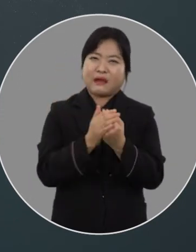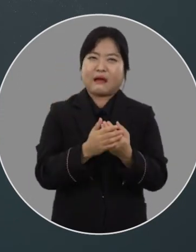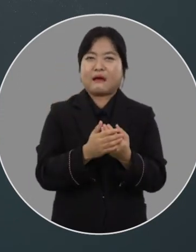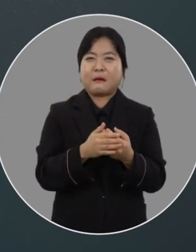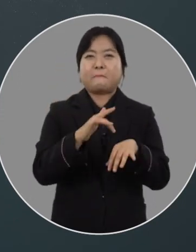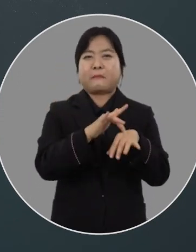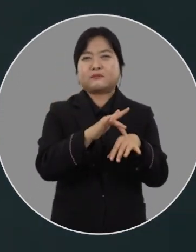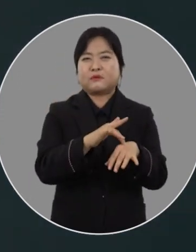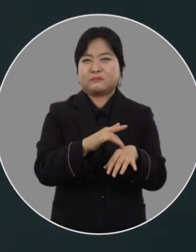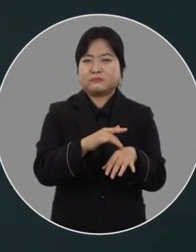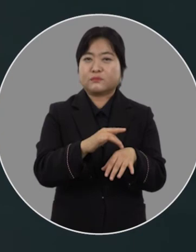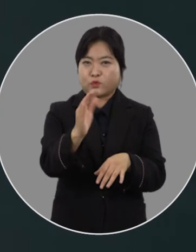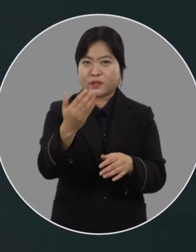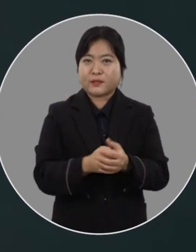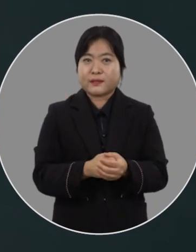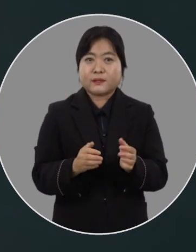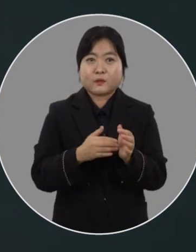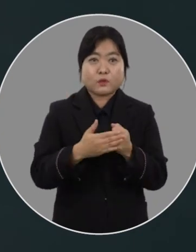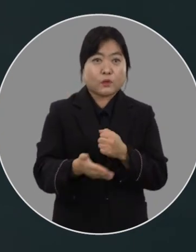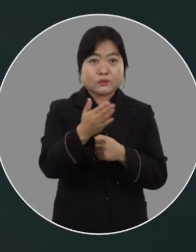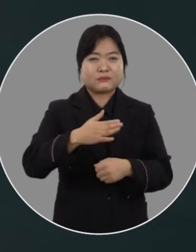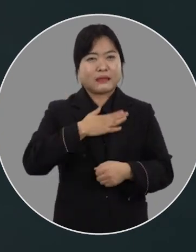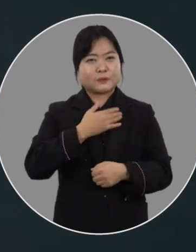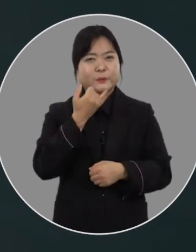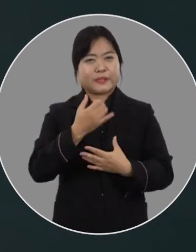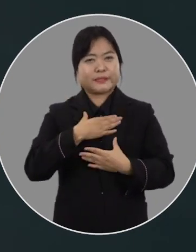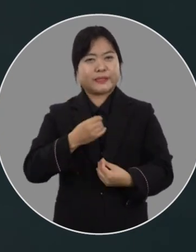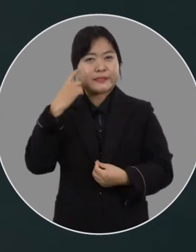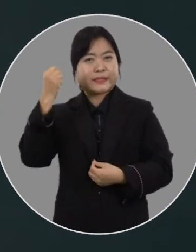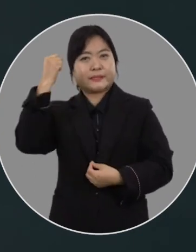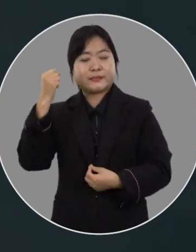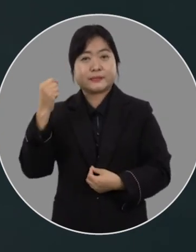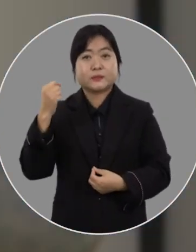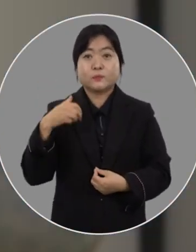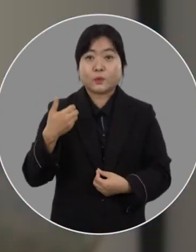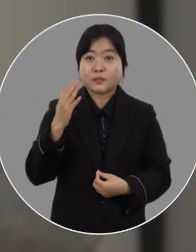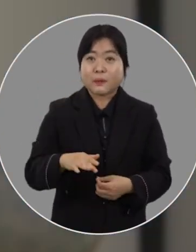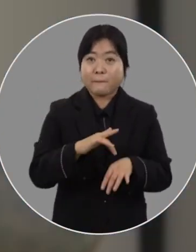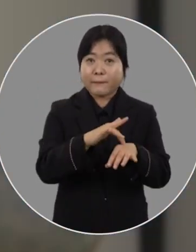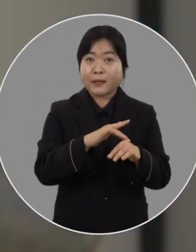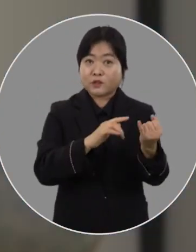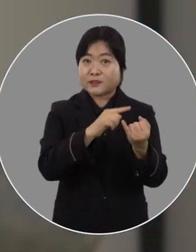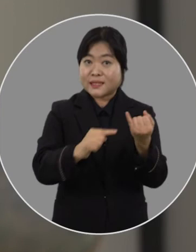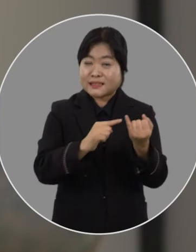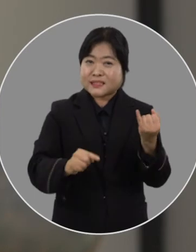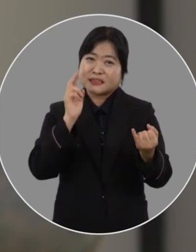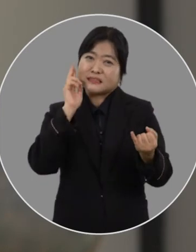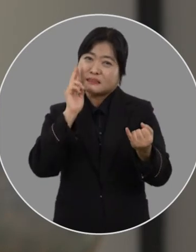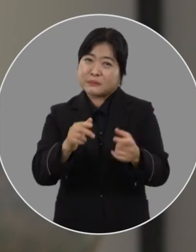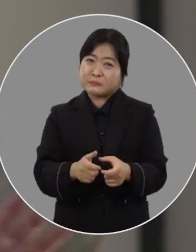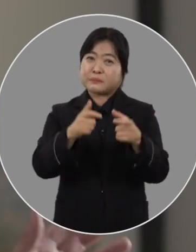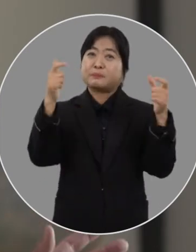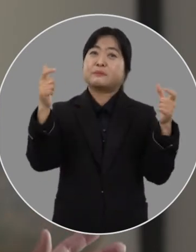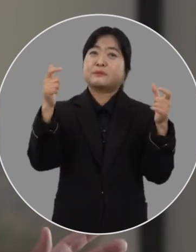되게 됩니다. 여러분들은 그래도 나는 안전해 라고 생각하실지 모르겠지만 마녀 상향이 극도로